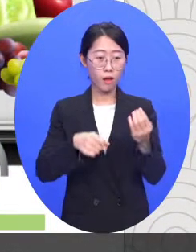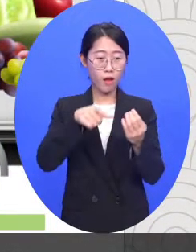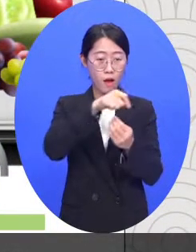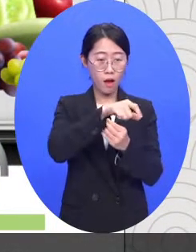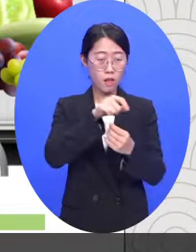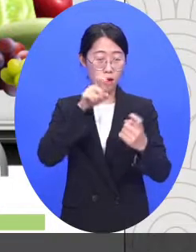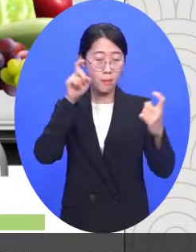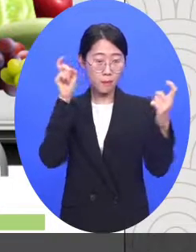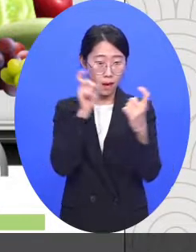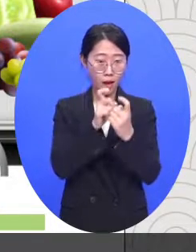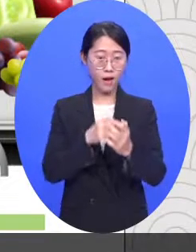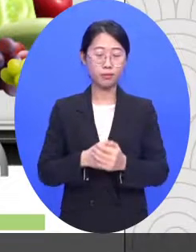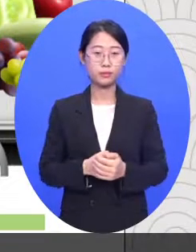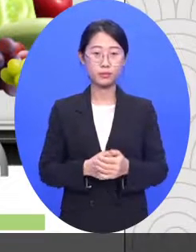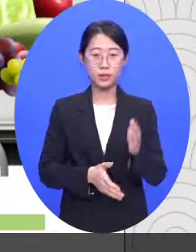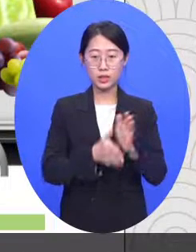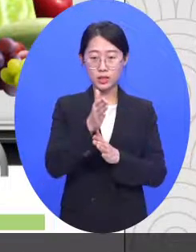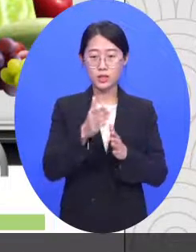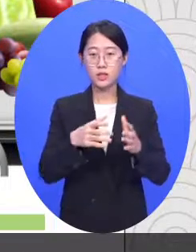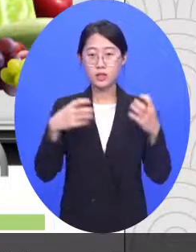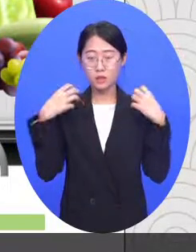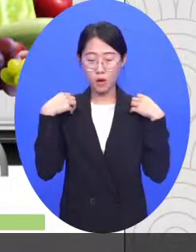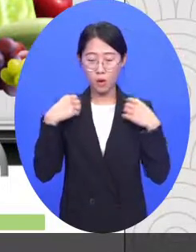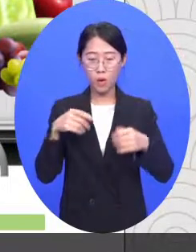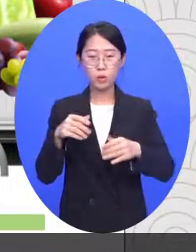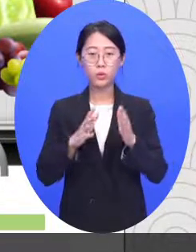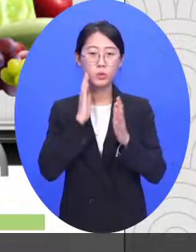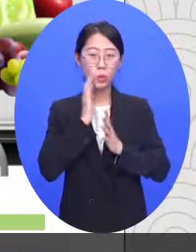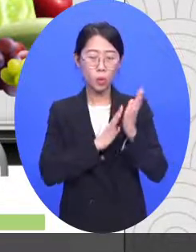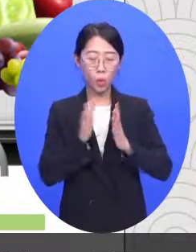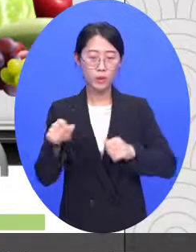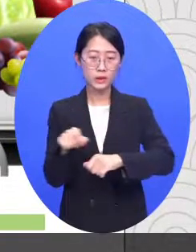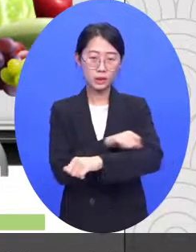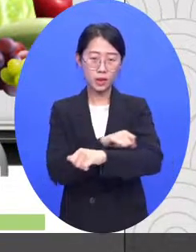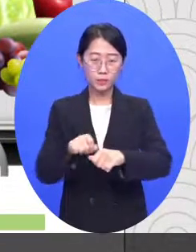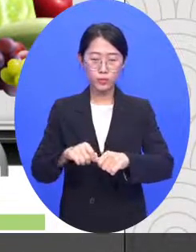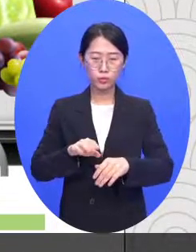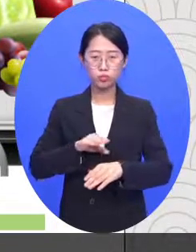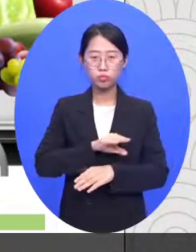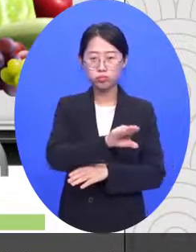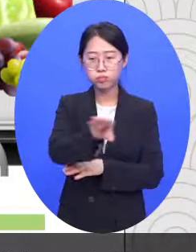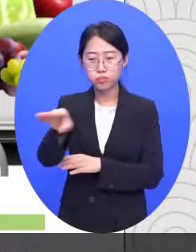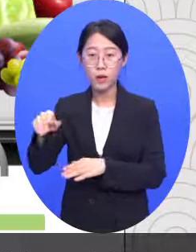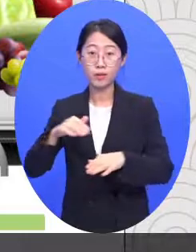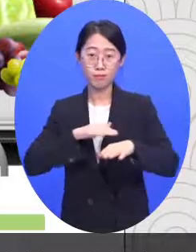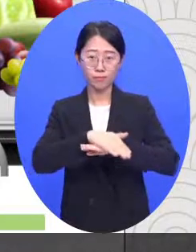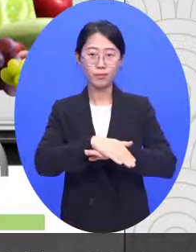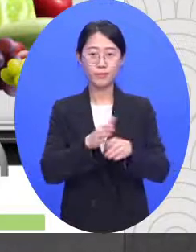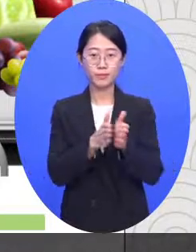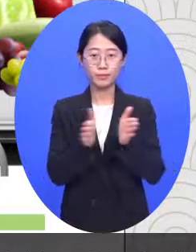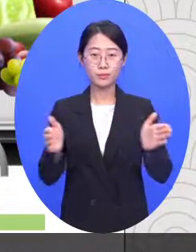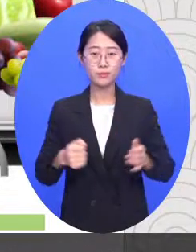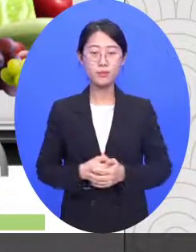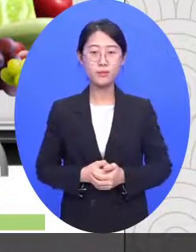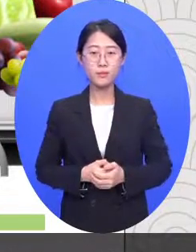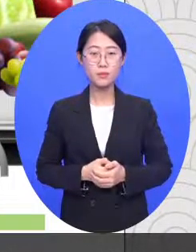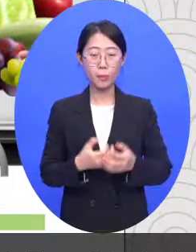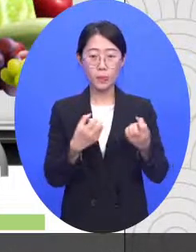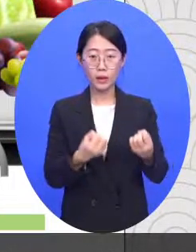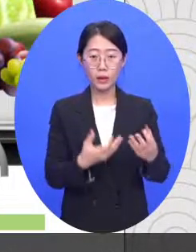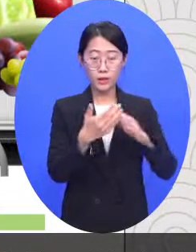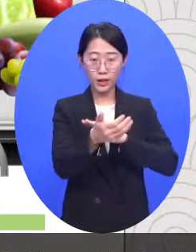천안시가 민족 최대의 명절인 추석을 맞아 시청 추석맞이 농특산물 직거래 행사를 드라이브스루 방식으로